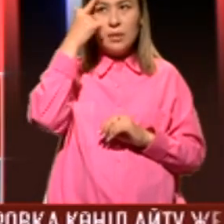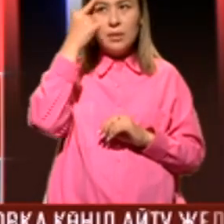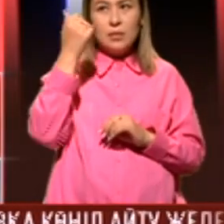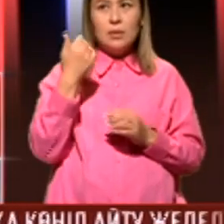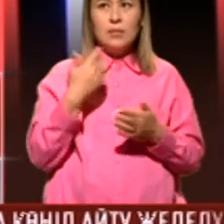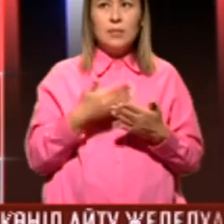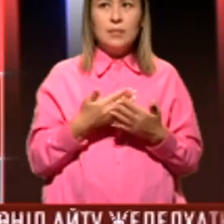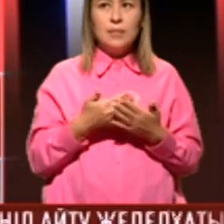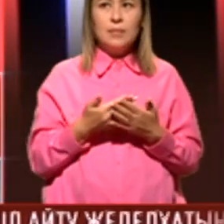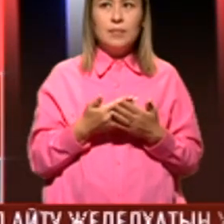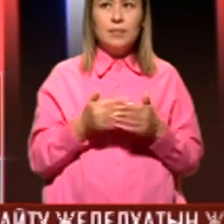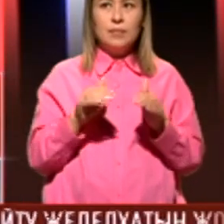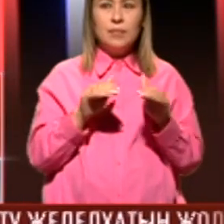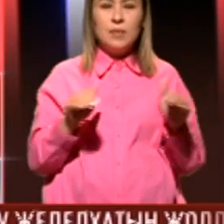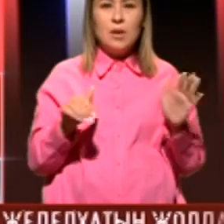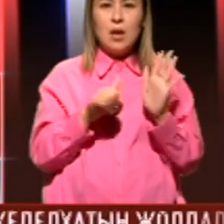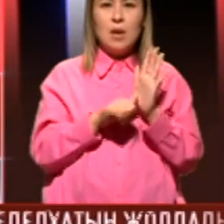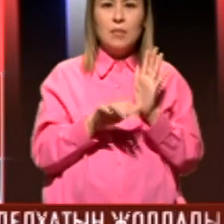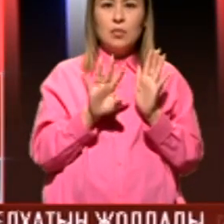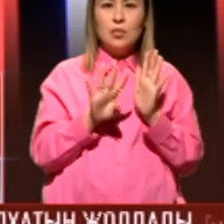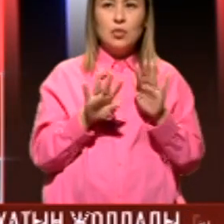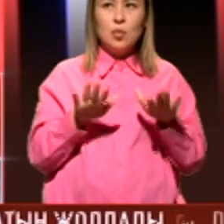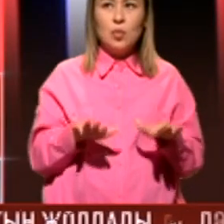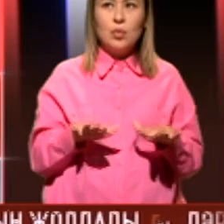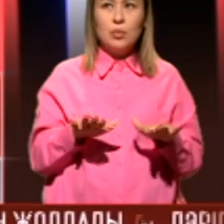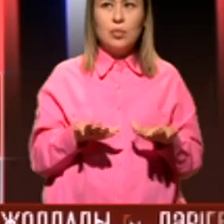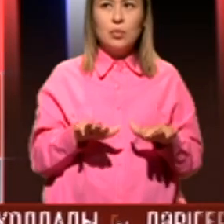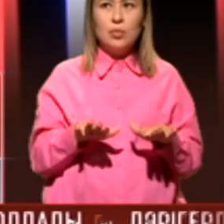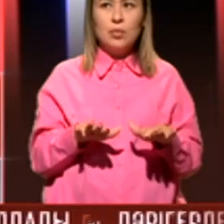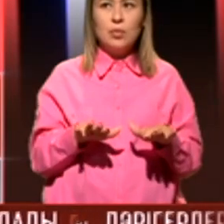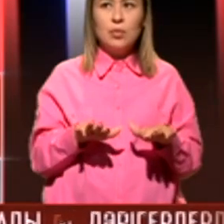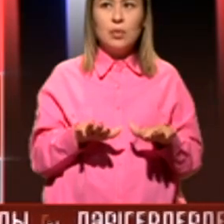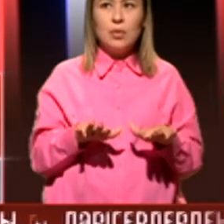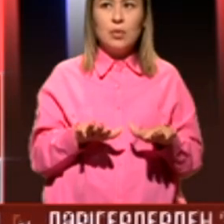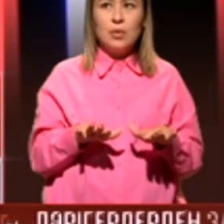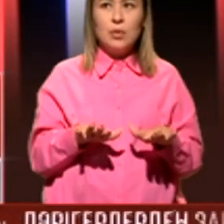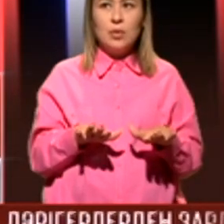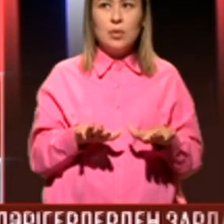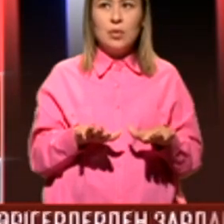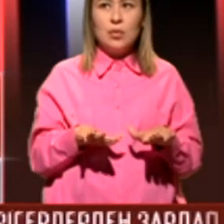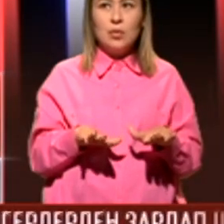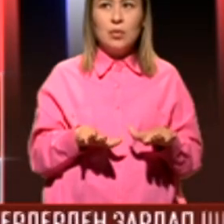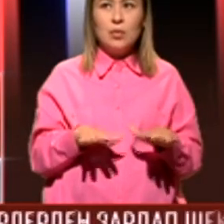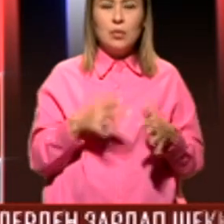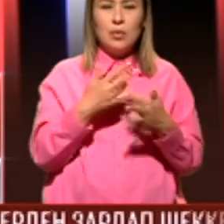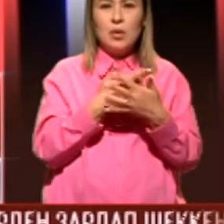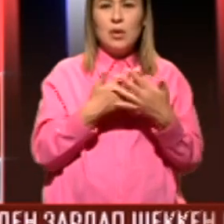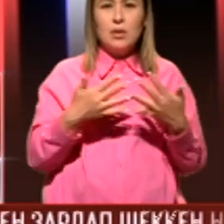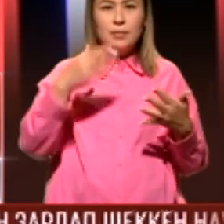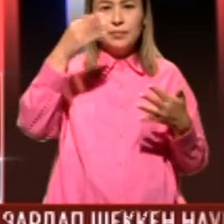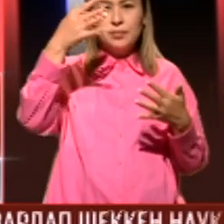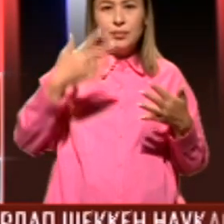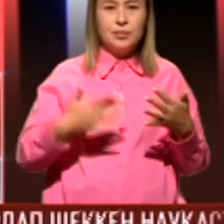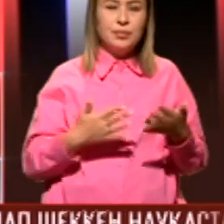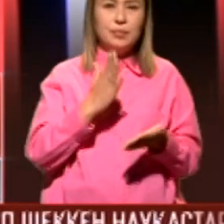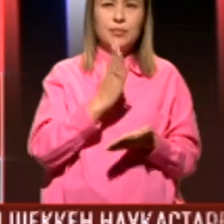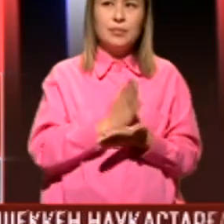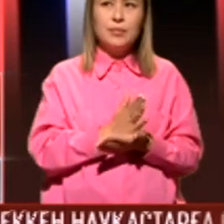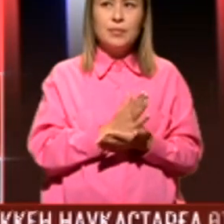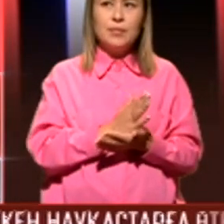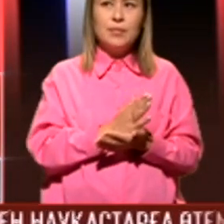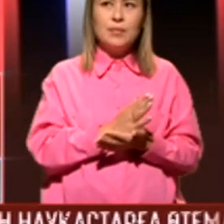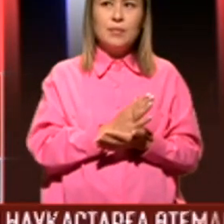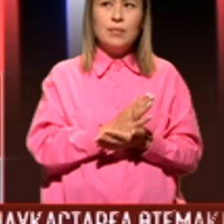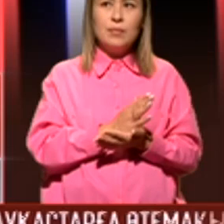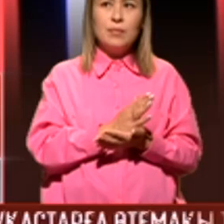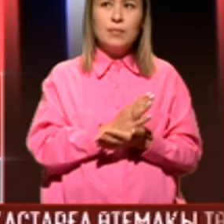Біз бұл рейтингте 64-ші орындамыз. Мен айтарым, 310 танкіміз бар, 200 пәленбай ұшағымыз бар, 37. Бұның бәрін айтпай